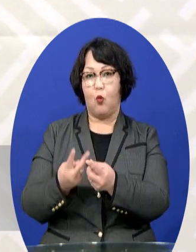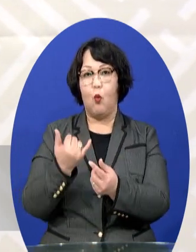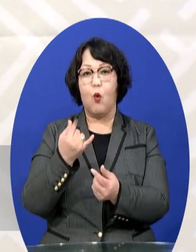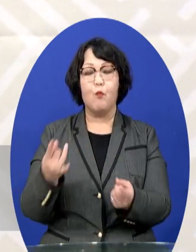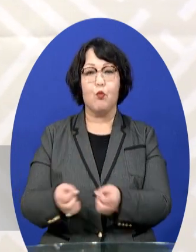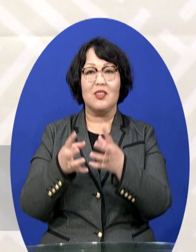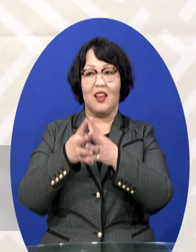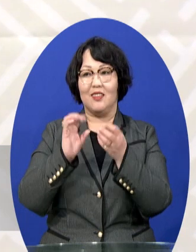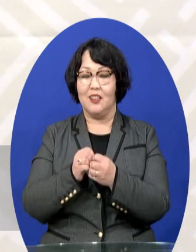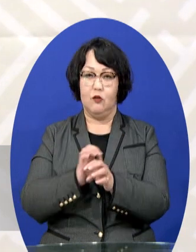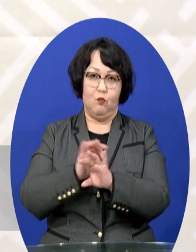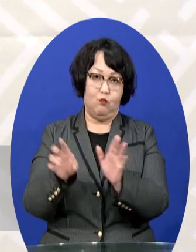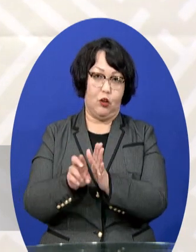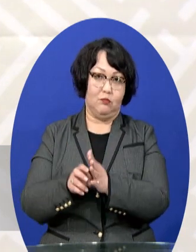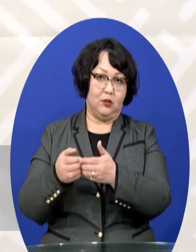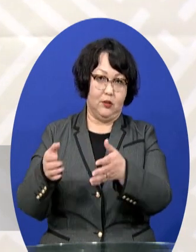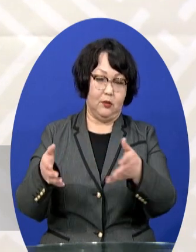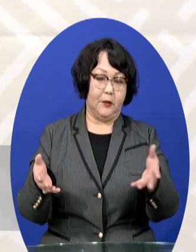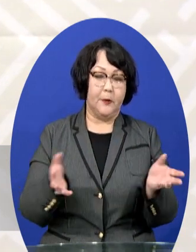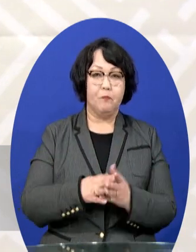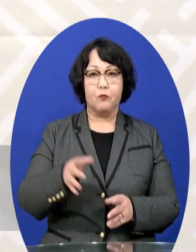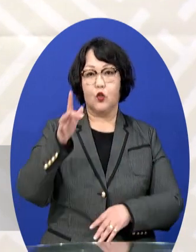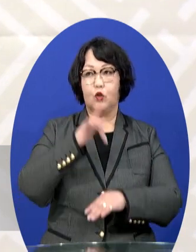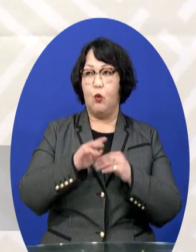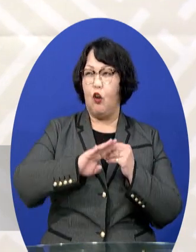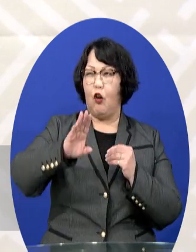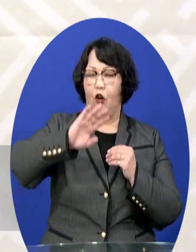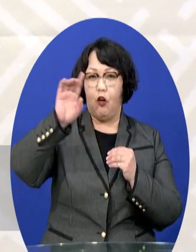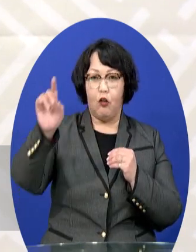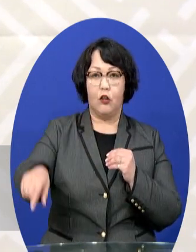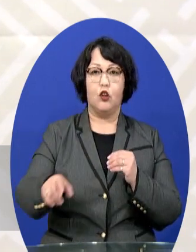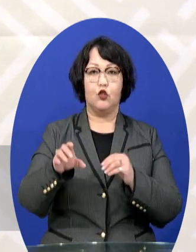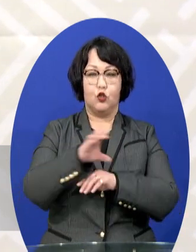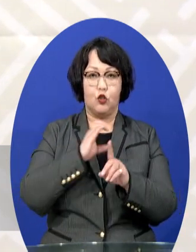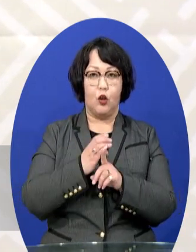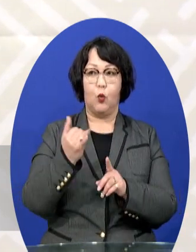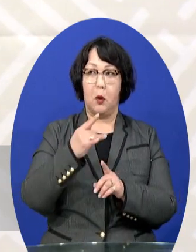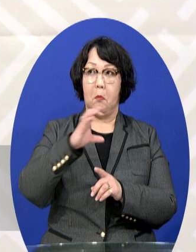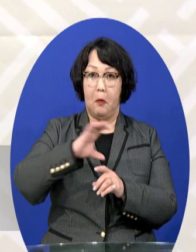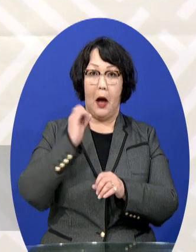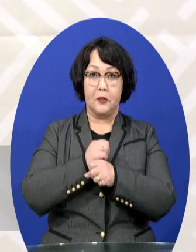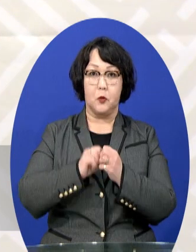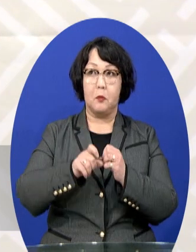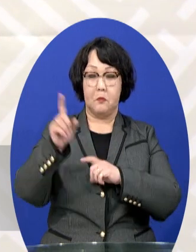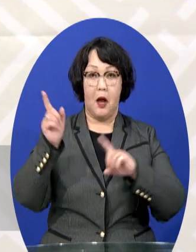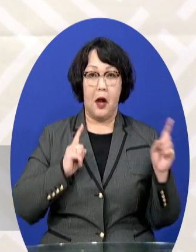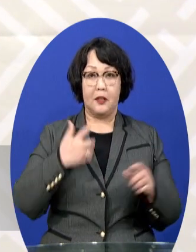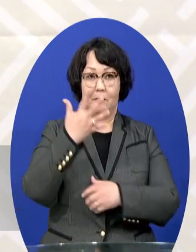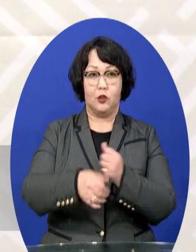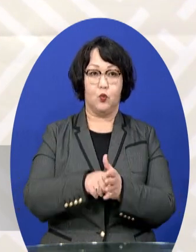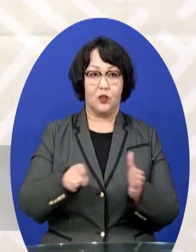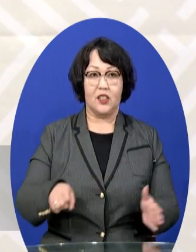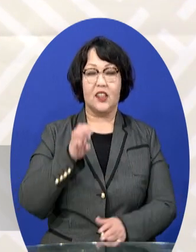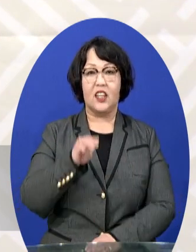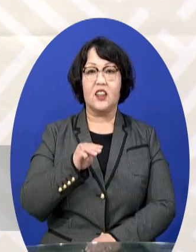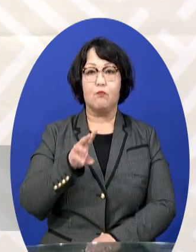нь бас дэжлэж байгаа маа. За мөн төвөөс аслагдсан одоо соёл урлагийн байгууллагын ажилтнуудад 5 жилийн хугацаанд тэтгэмжийн асуудлуудыг